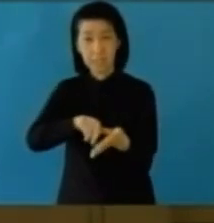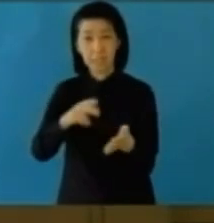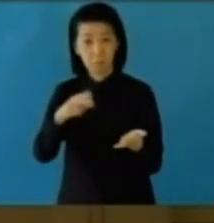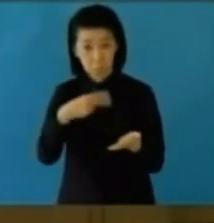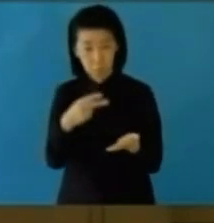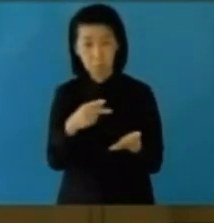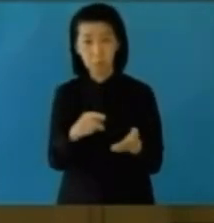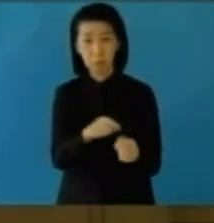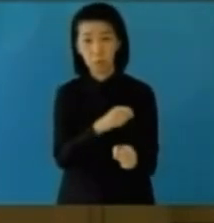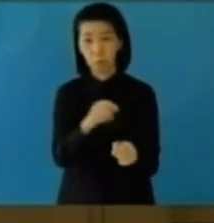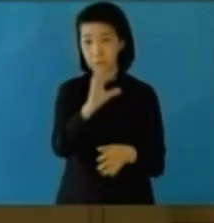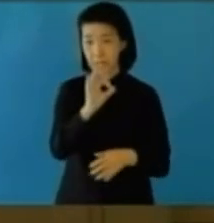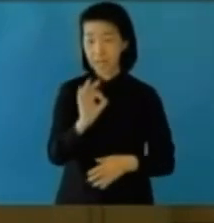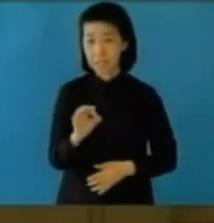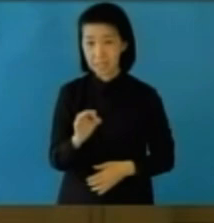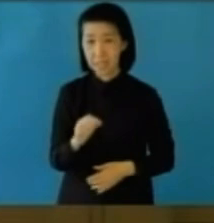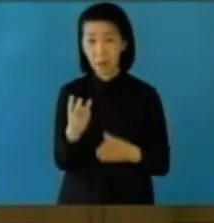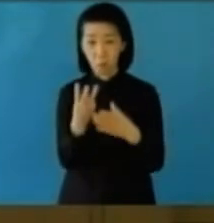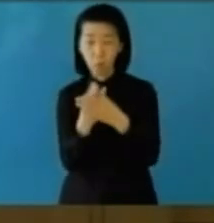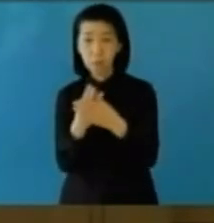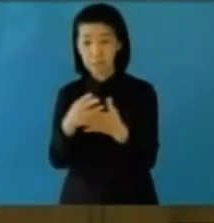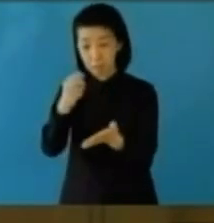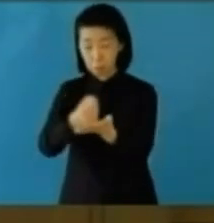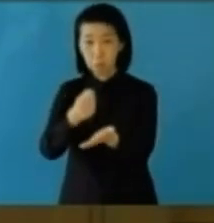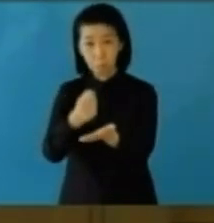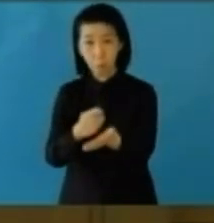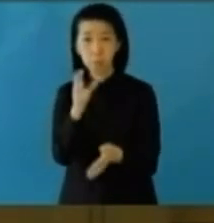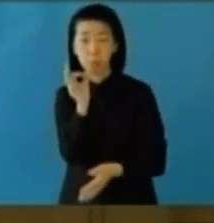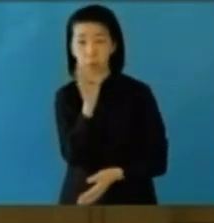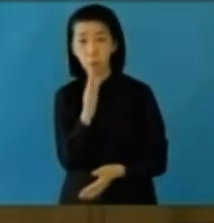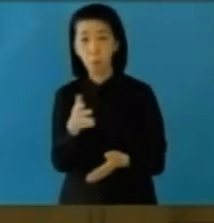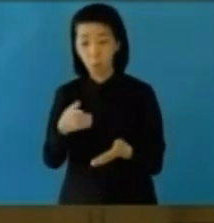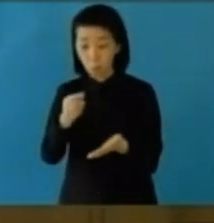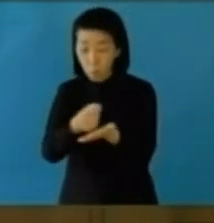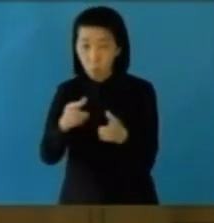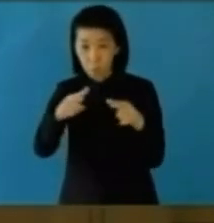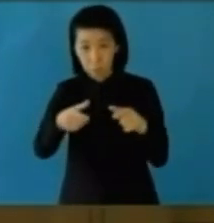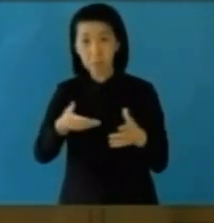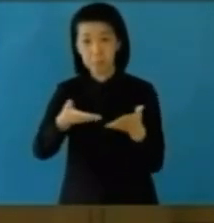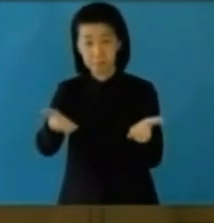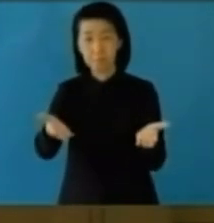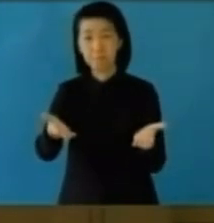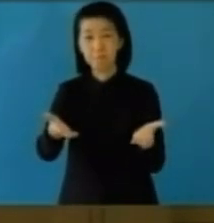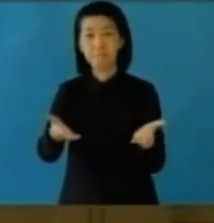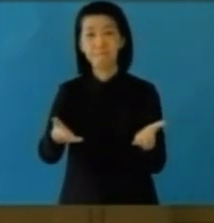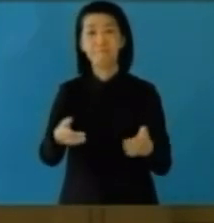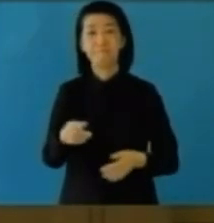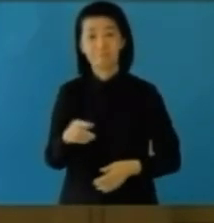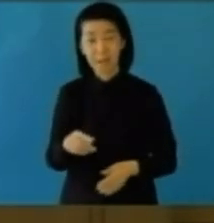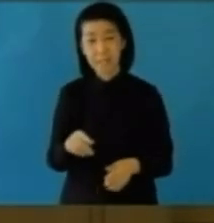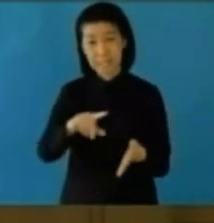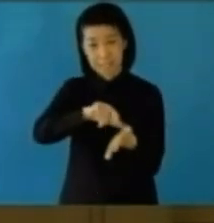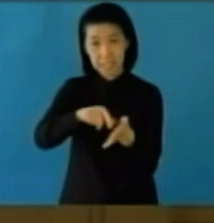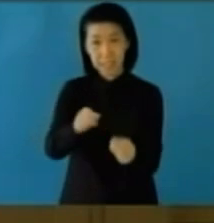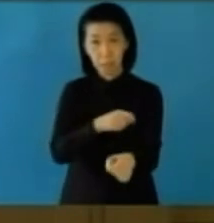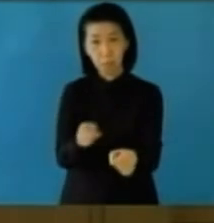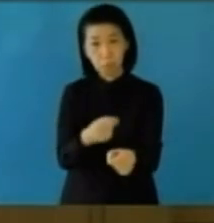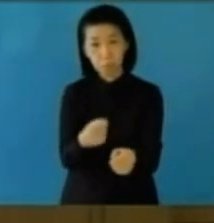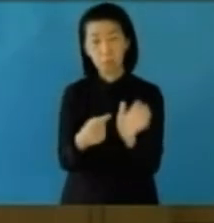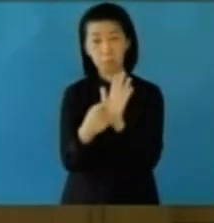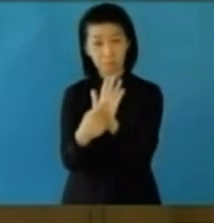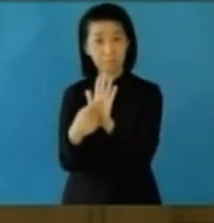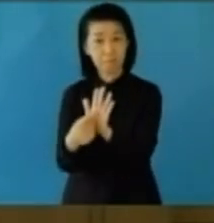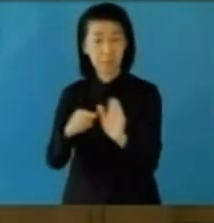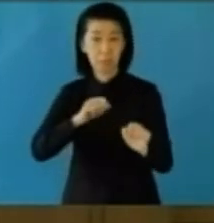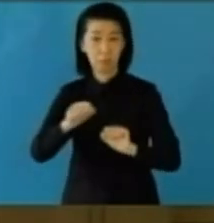品、温泉クーポンの無料配布、マルシェの開催など、それぞれの地域の特色を生かした取り組みが行われること